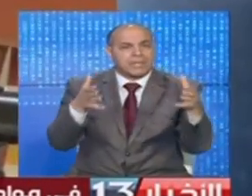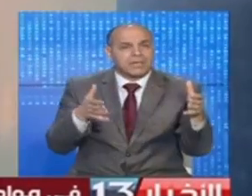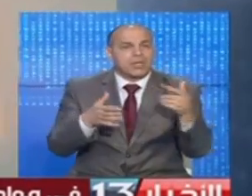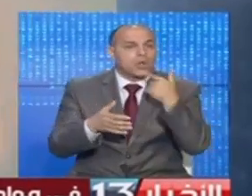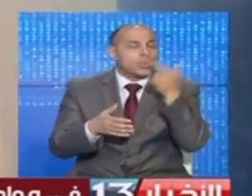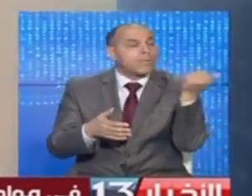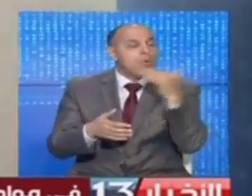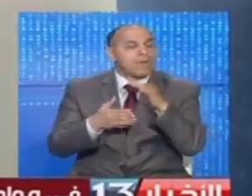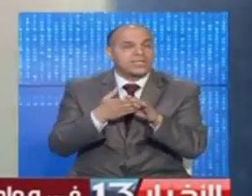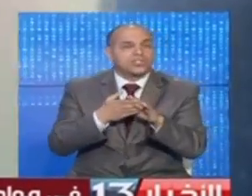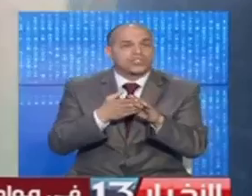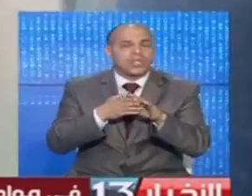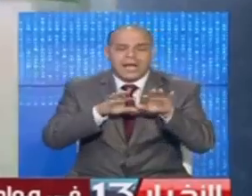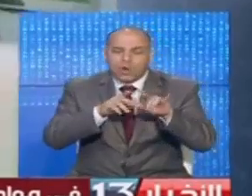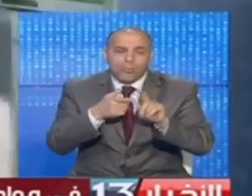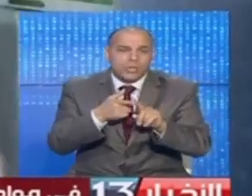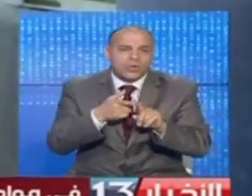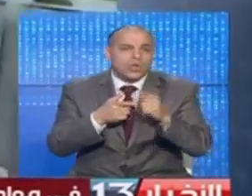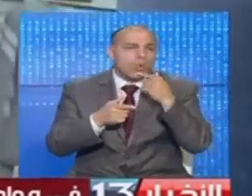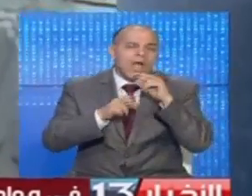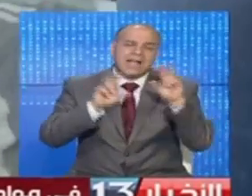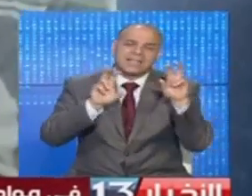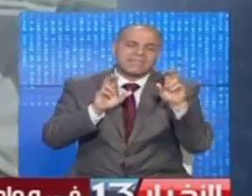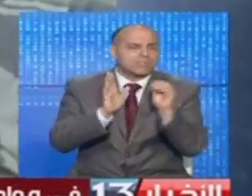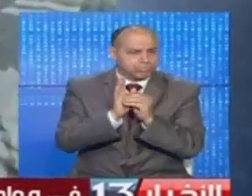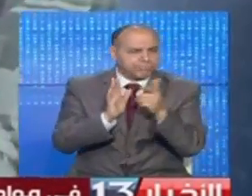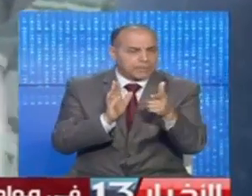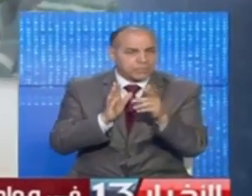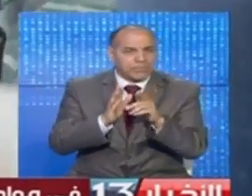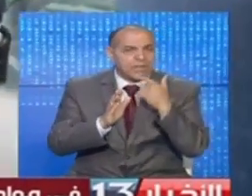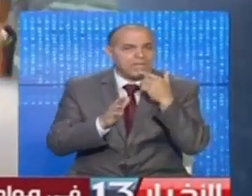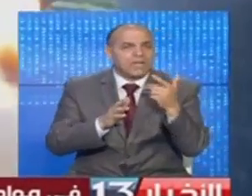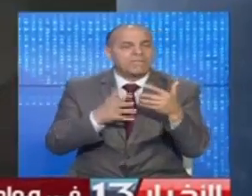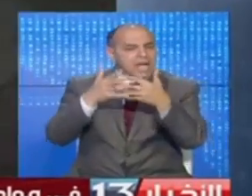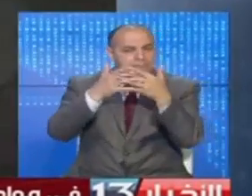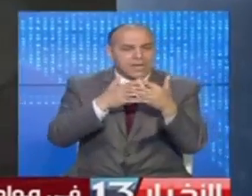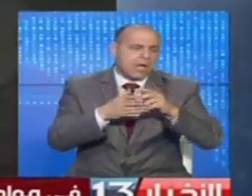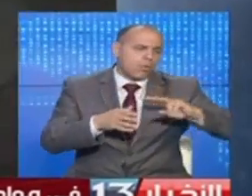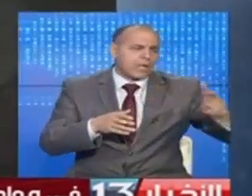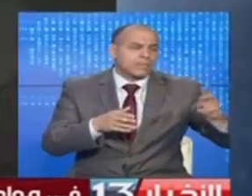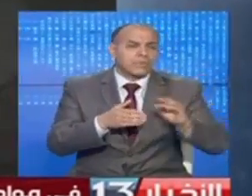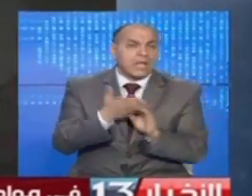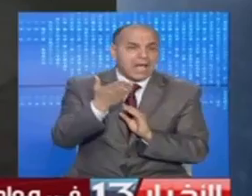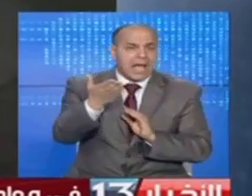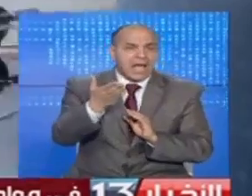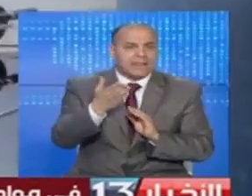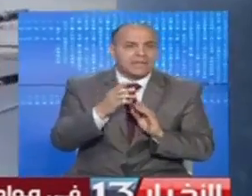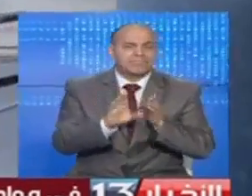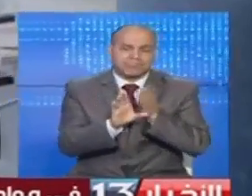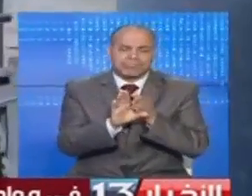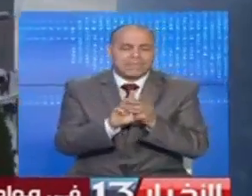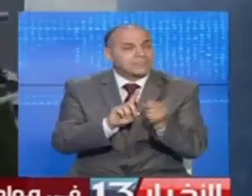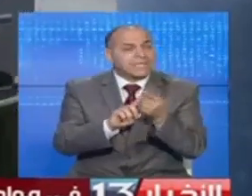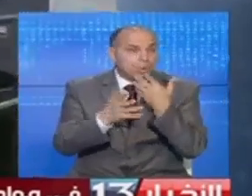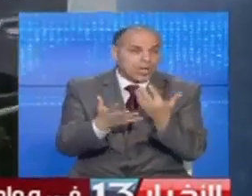نقل مباشرة عبر شاشات الكمبيوتر وعدة قنوات تلفزيونية في الولايات المتحدة وغيرها. هذا الظرف النفسي